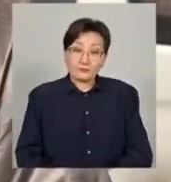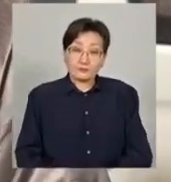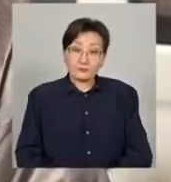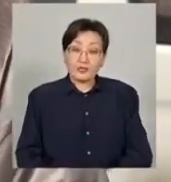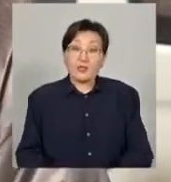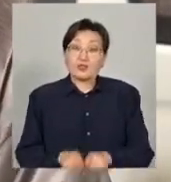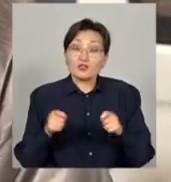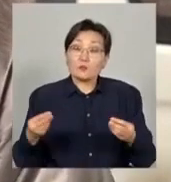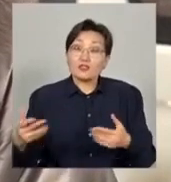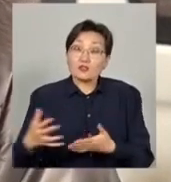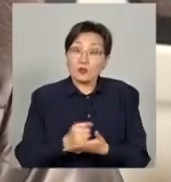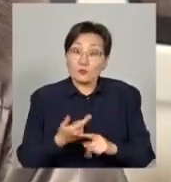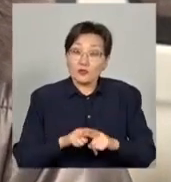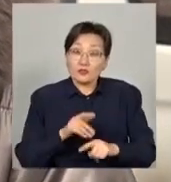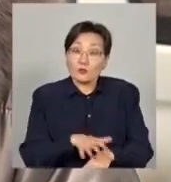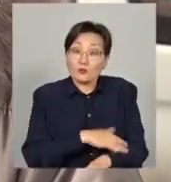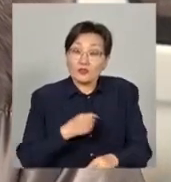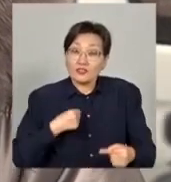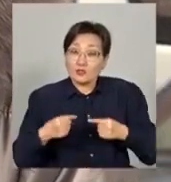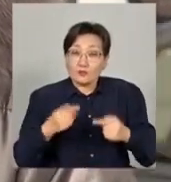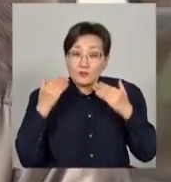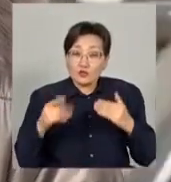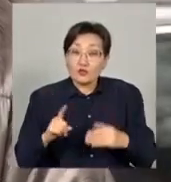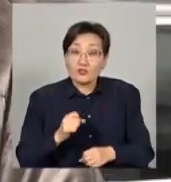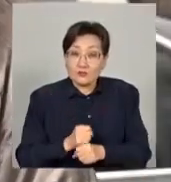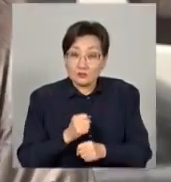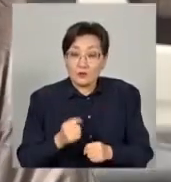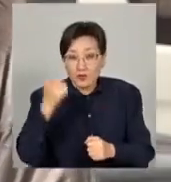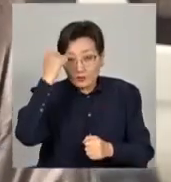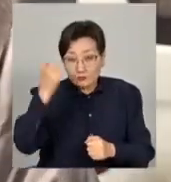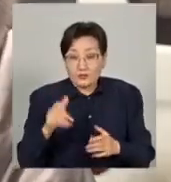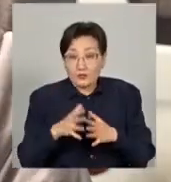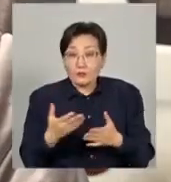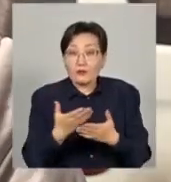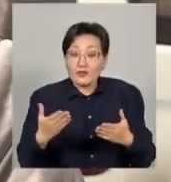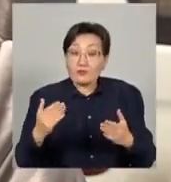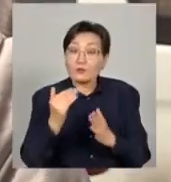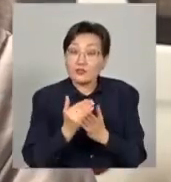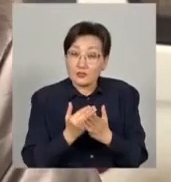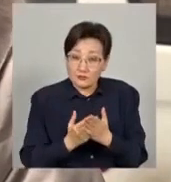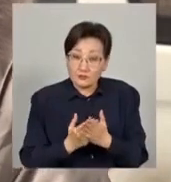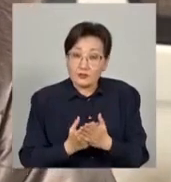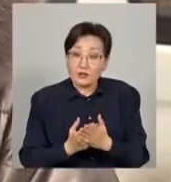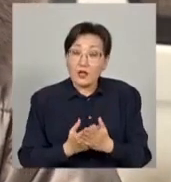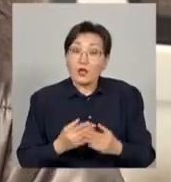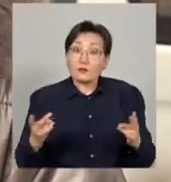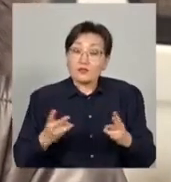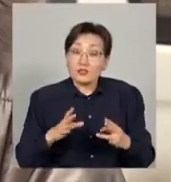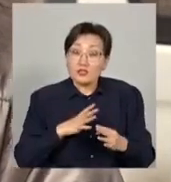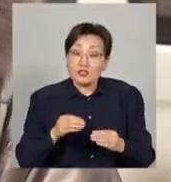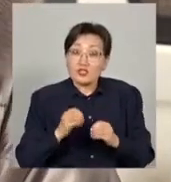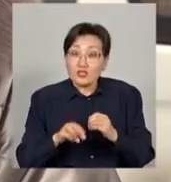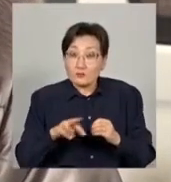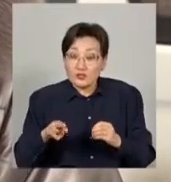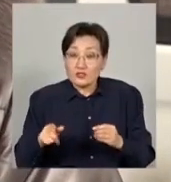открыли сбор очень долго мучились не зная что делать Спасибо большое вашей программе мейером микены нужны были